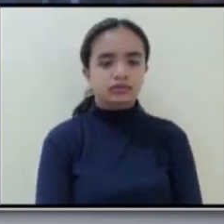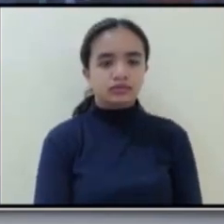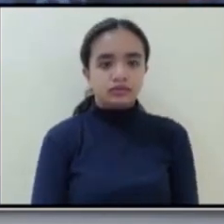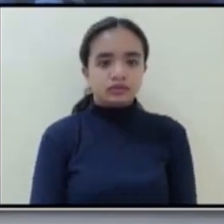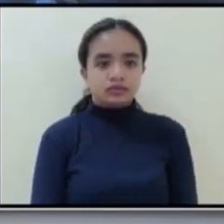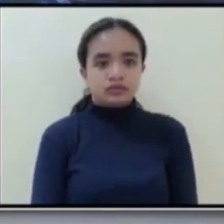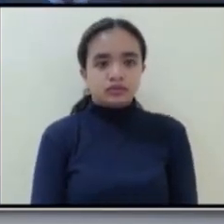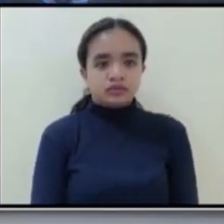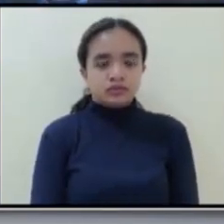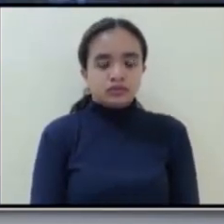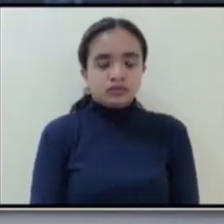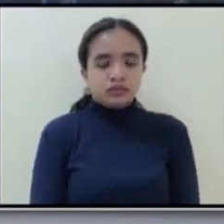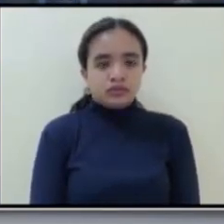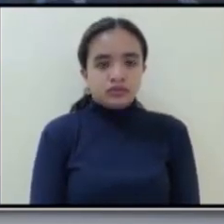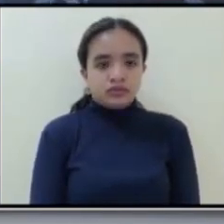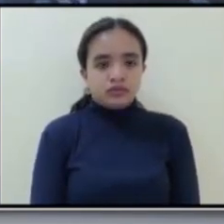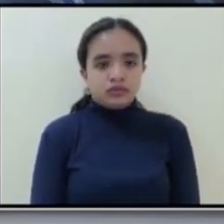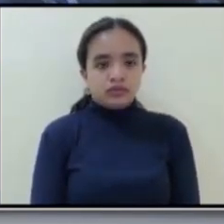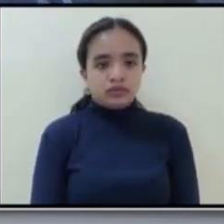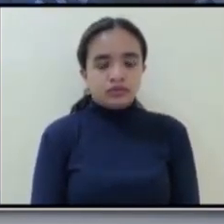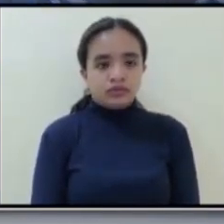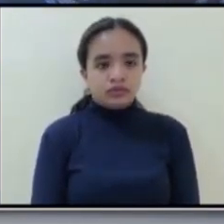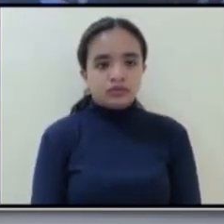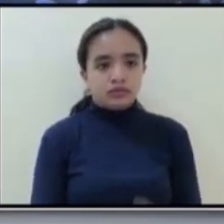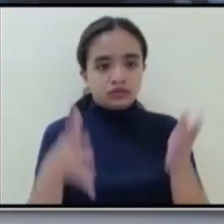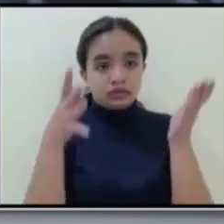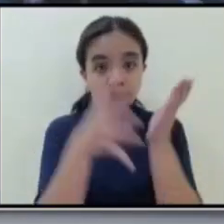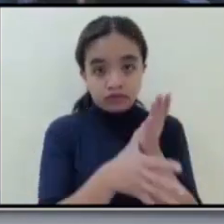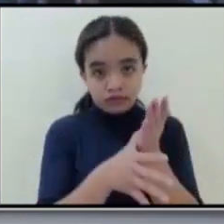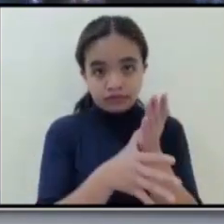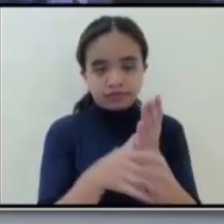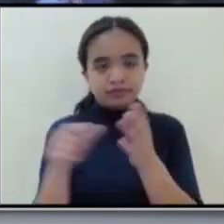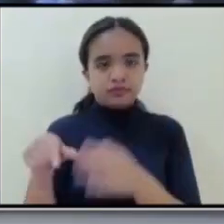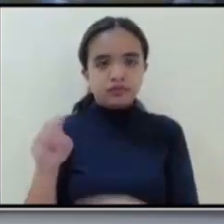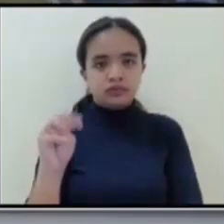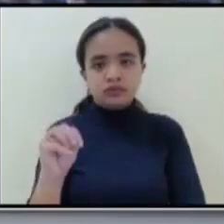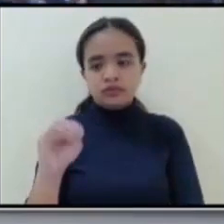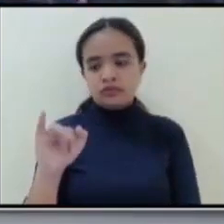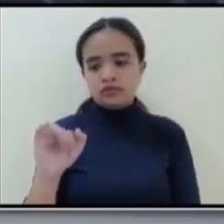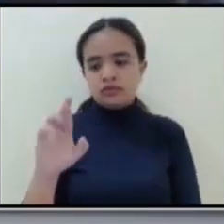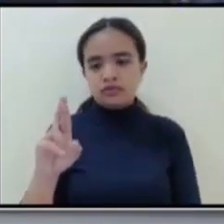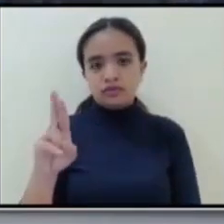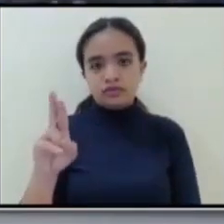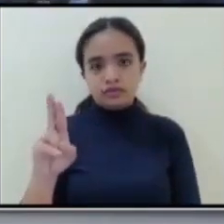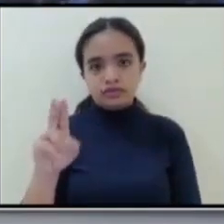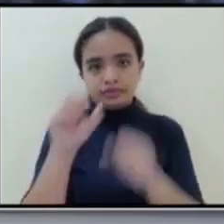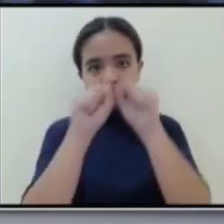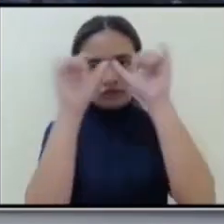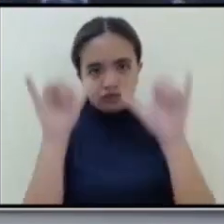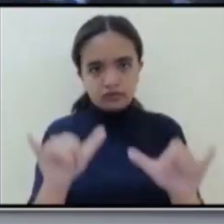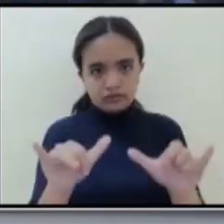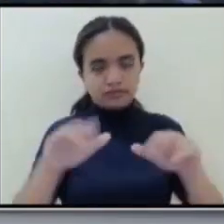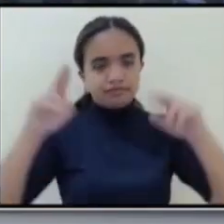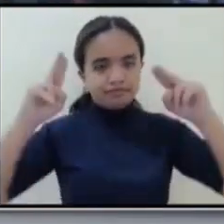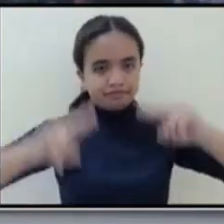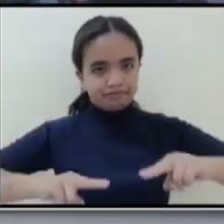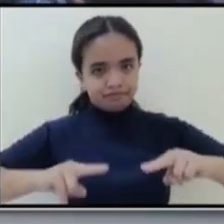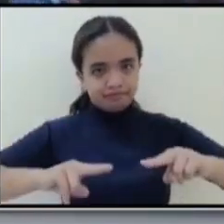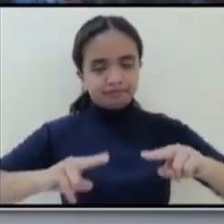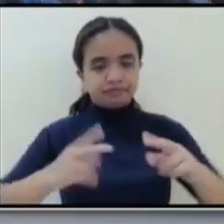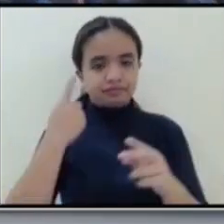COMELEC at kumpanyang Miro System formal nang lumagda sa kontrata para sa gagamiting automated election system